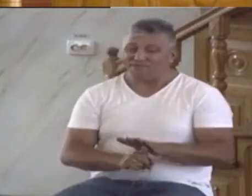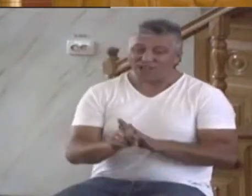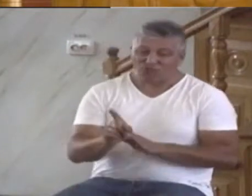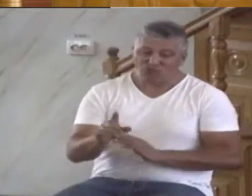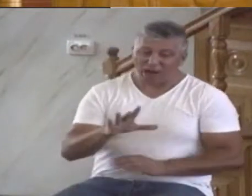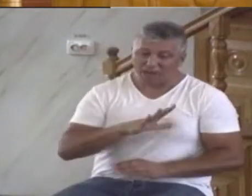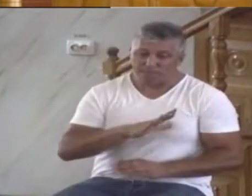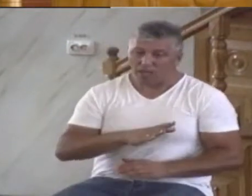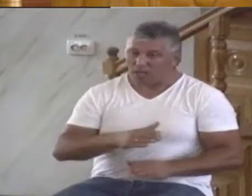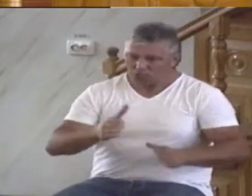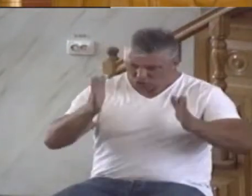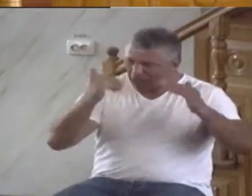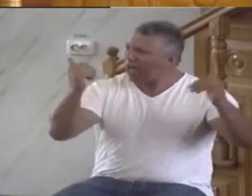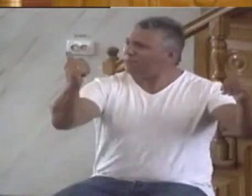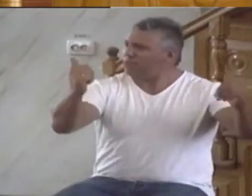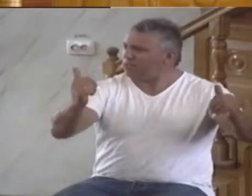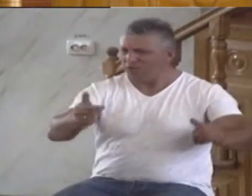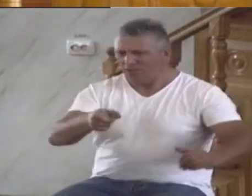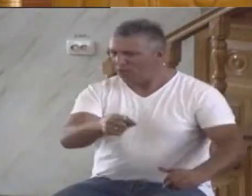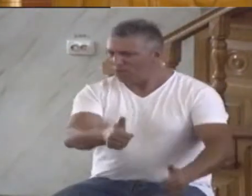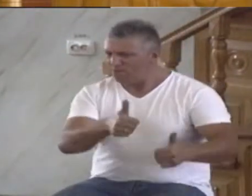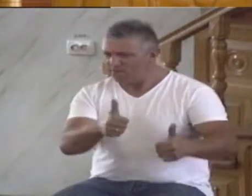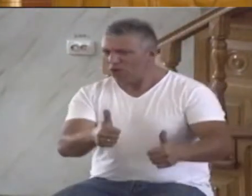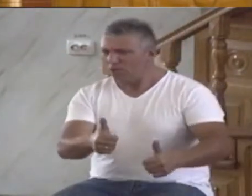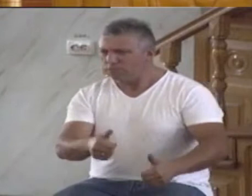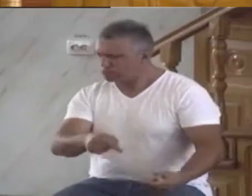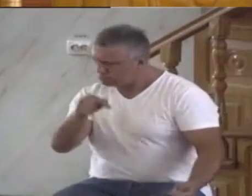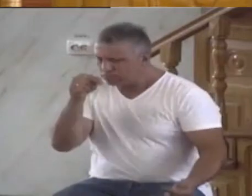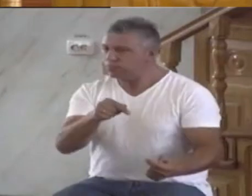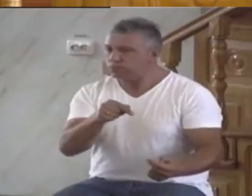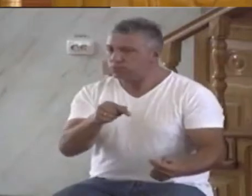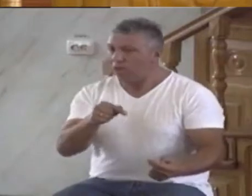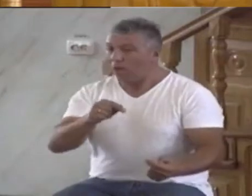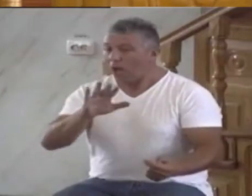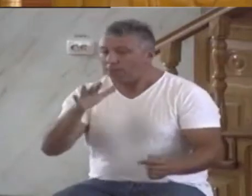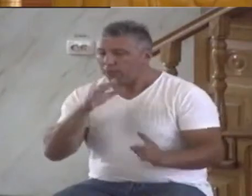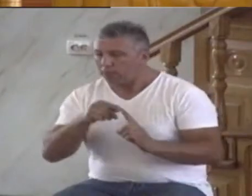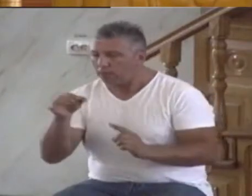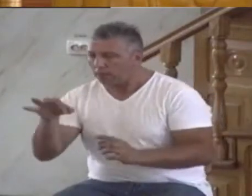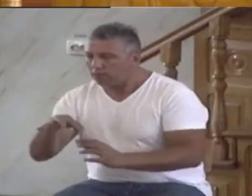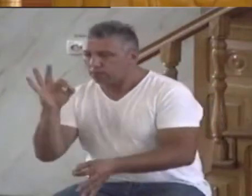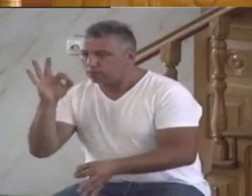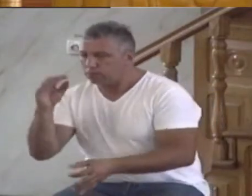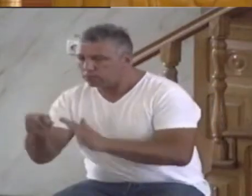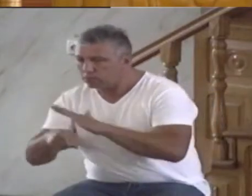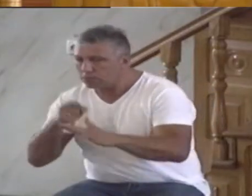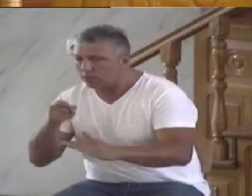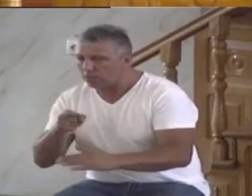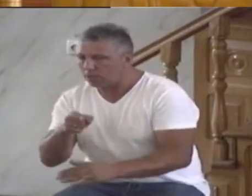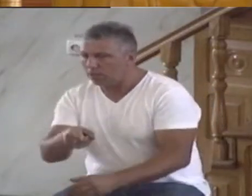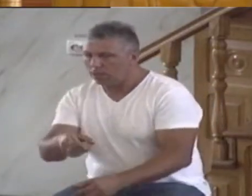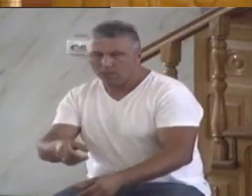потом разоблачали, сначала почитали, а потом проклинали.